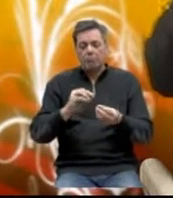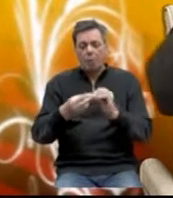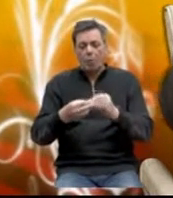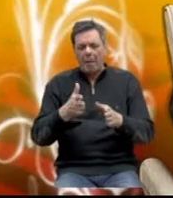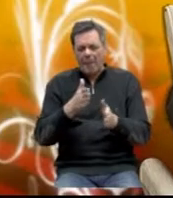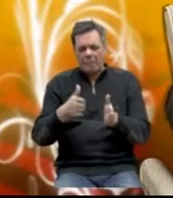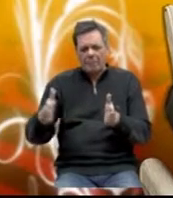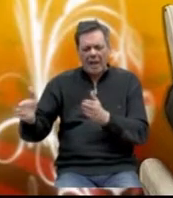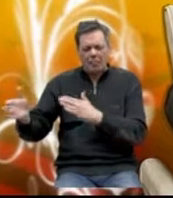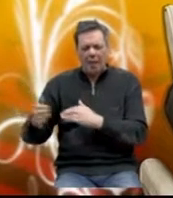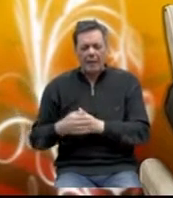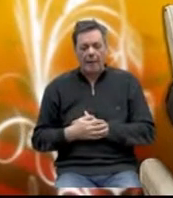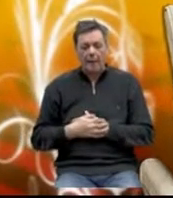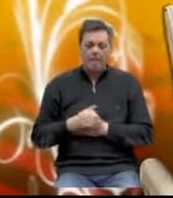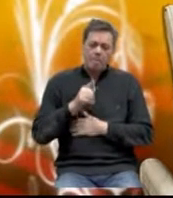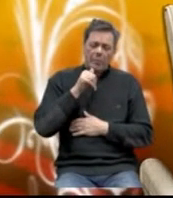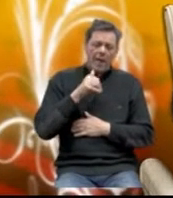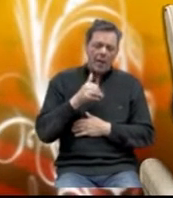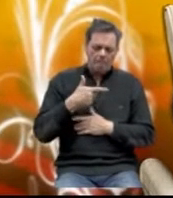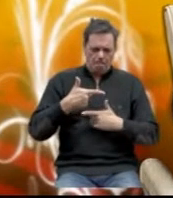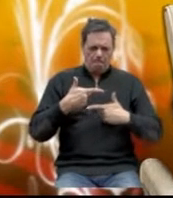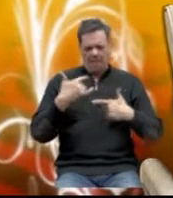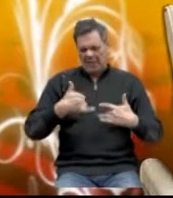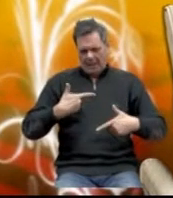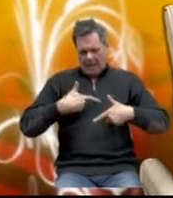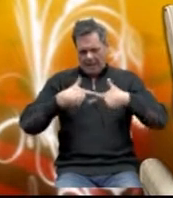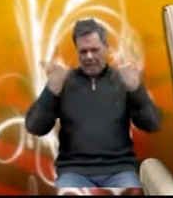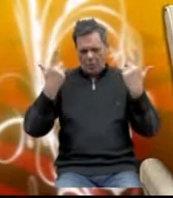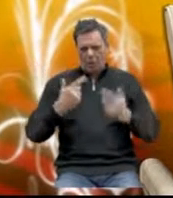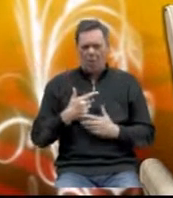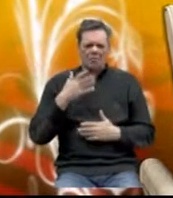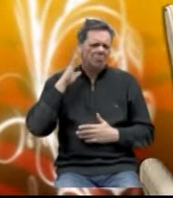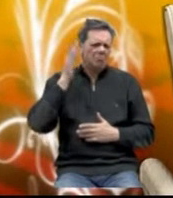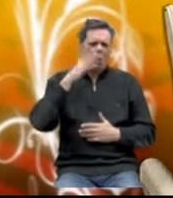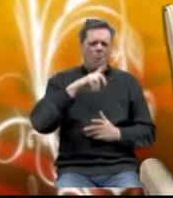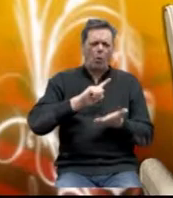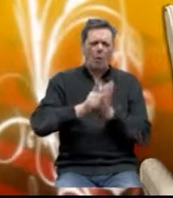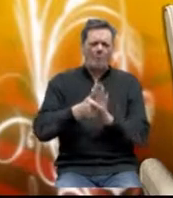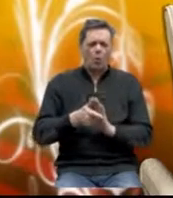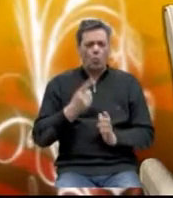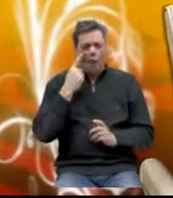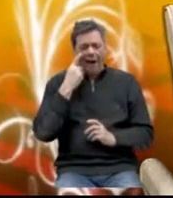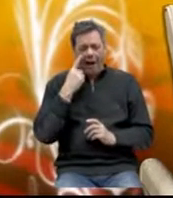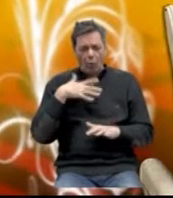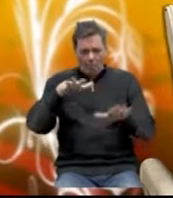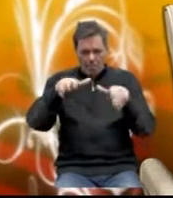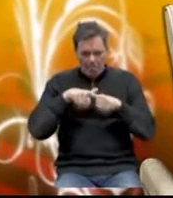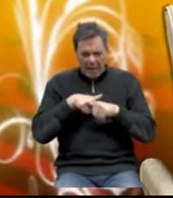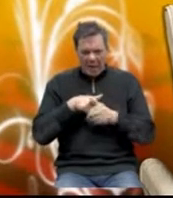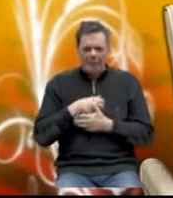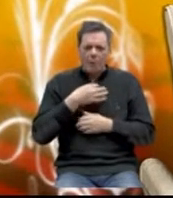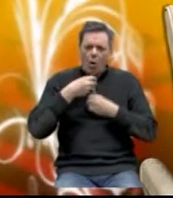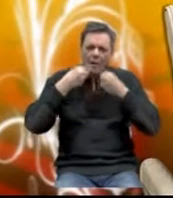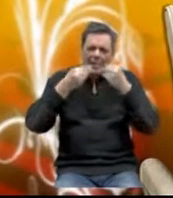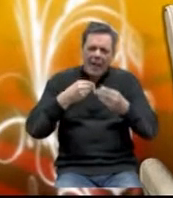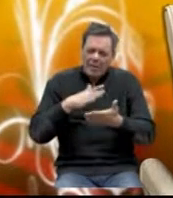rasporedile. I sasvim je jasno da u bilo kojem trenutku, ako prihvatimo savjet